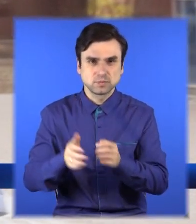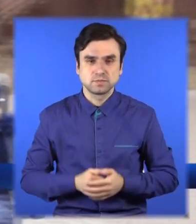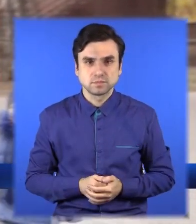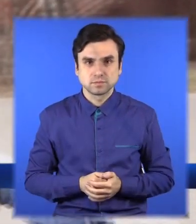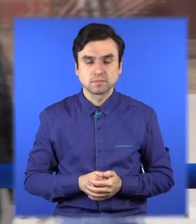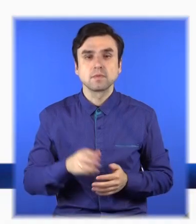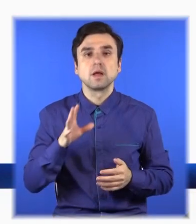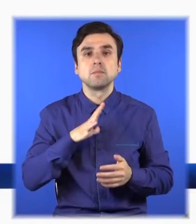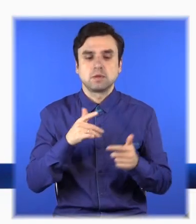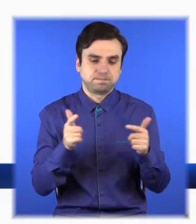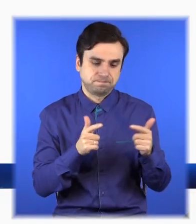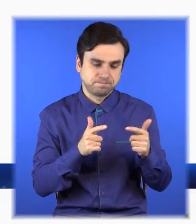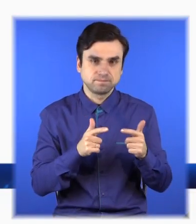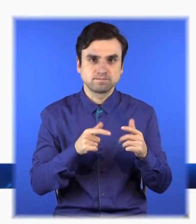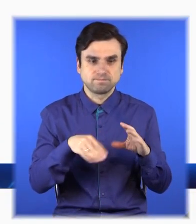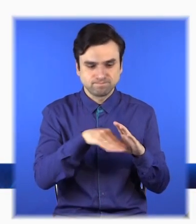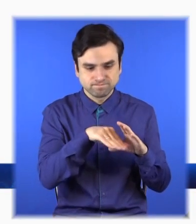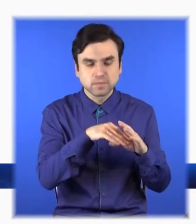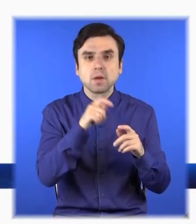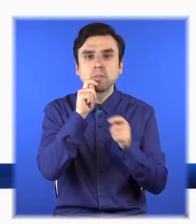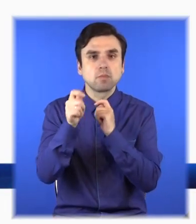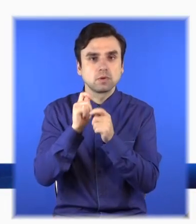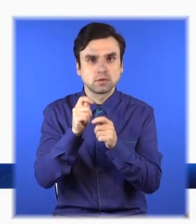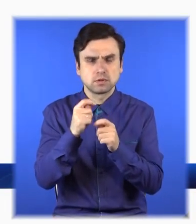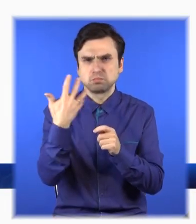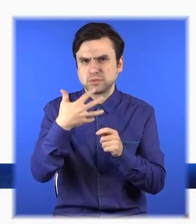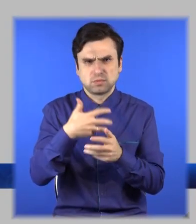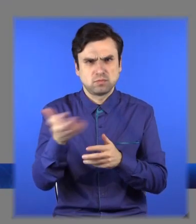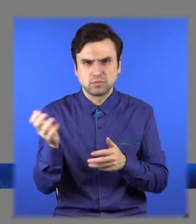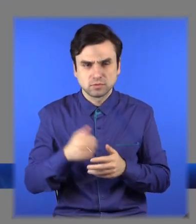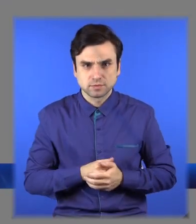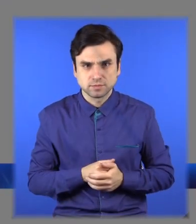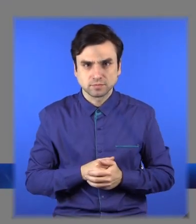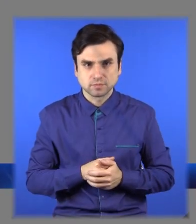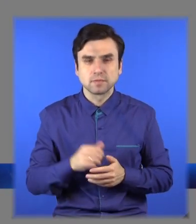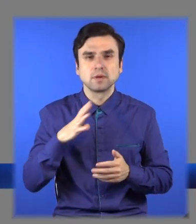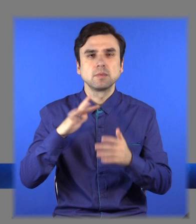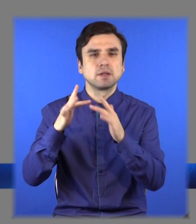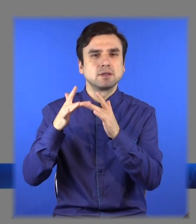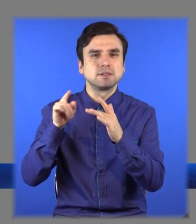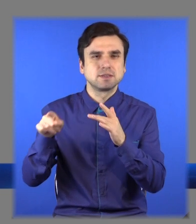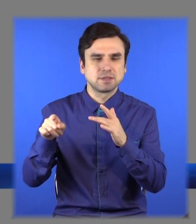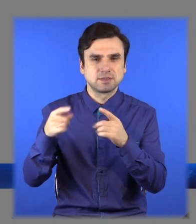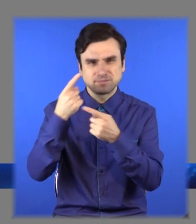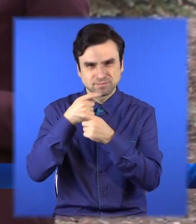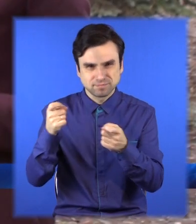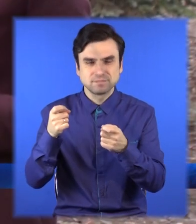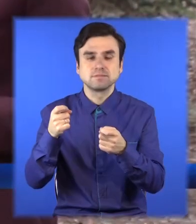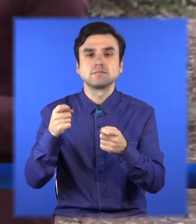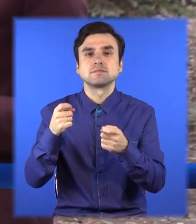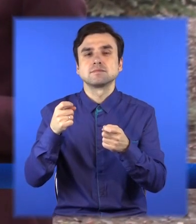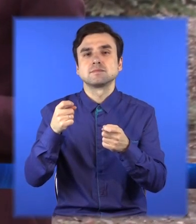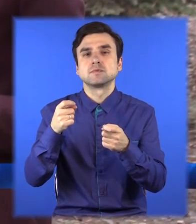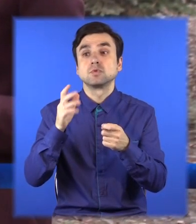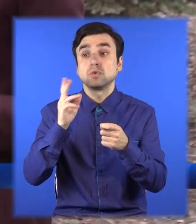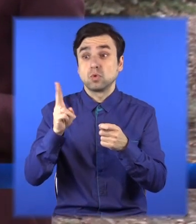А таких аж півсотні. Заздалегідь на інстаграм-сторінці каналу «Афіша» стартував розіграш повітряних кульок. І